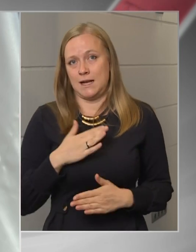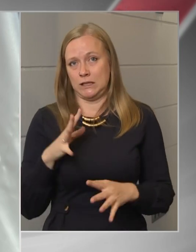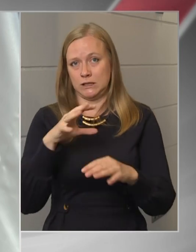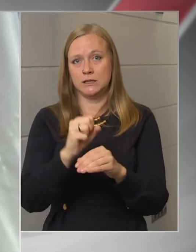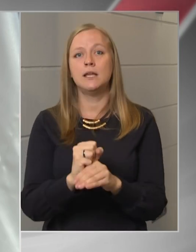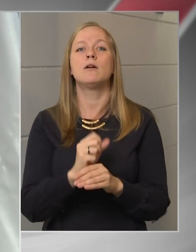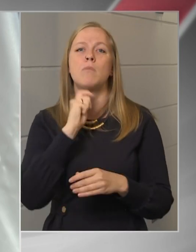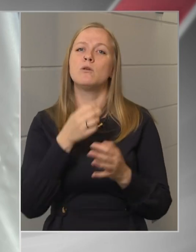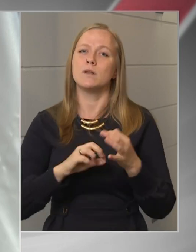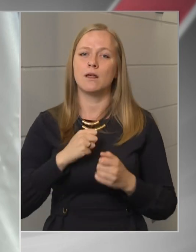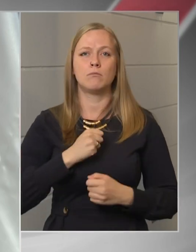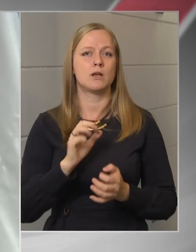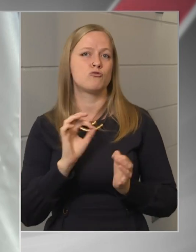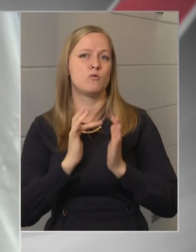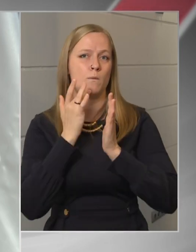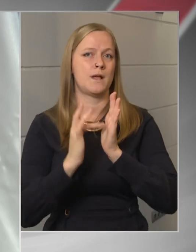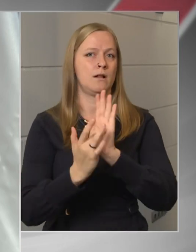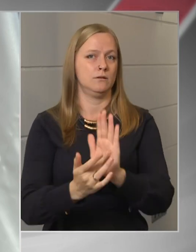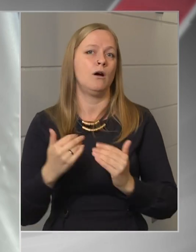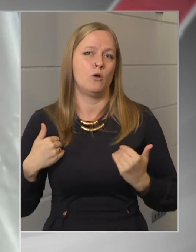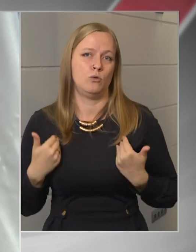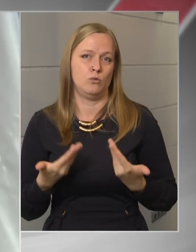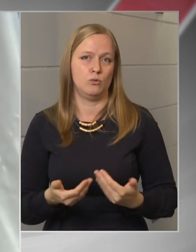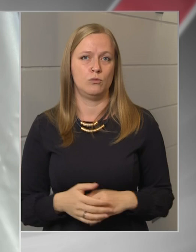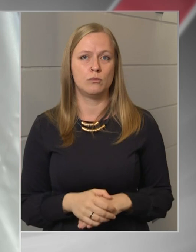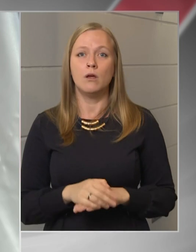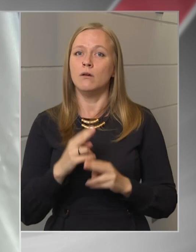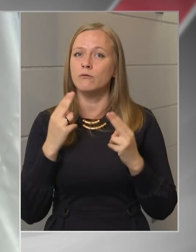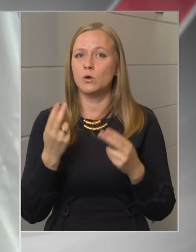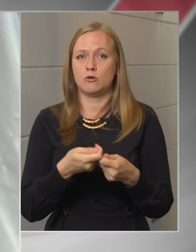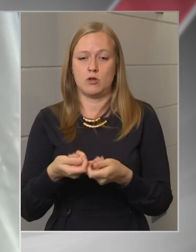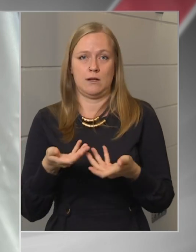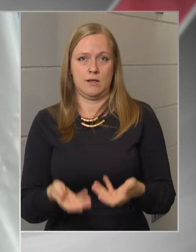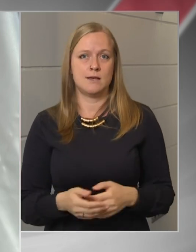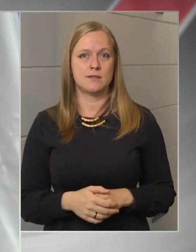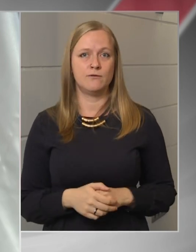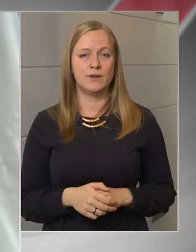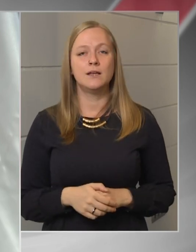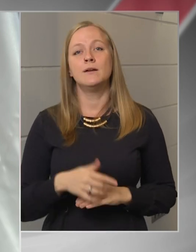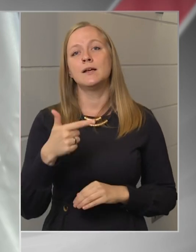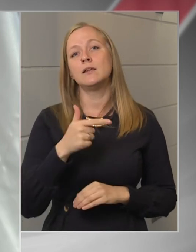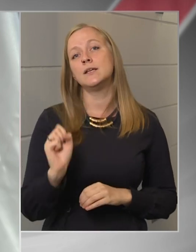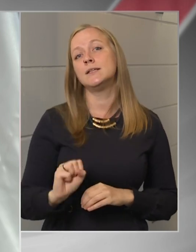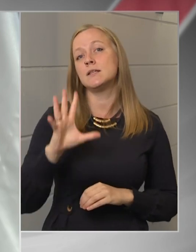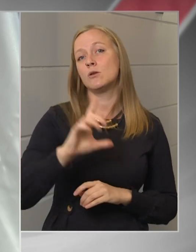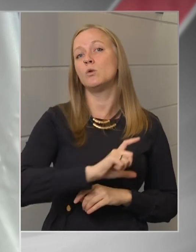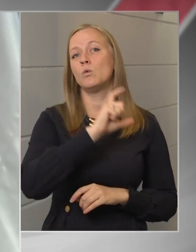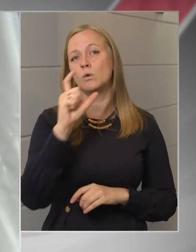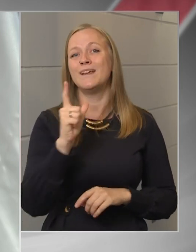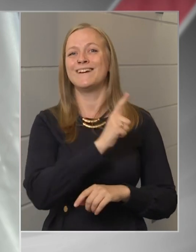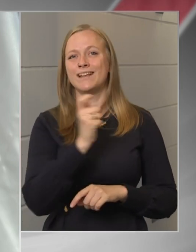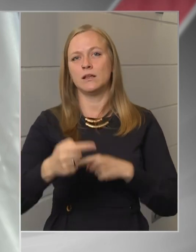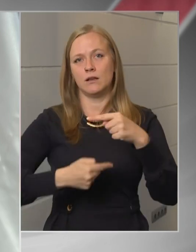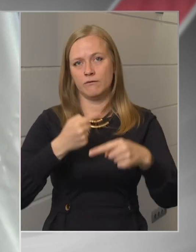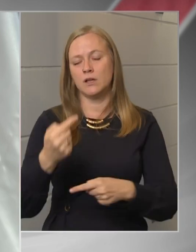és örülünk annak, hogy e fontos rendezvénynek, immáron 2015 óta két éven